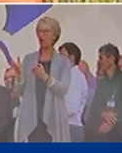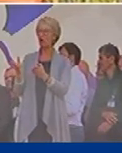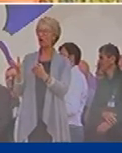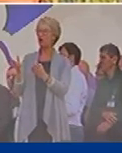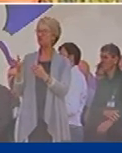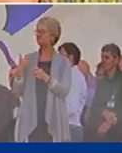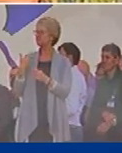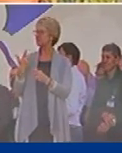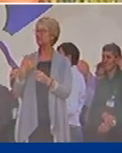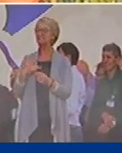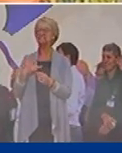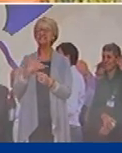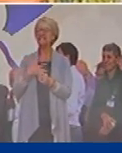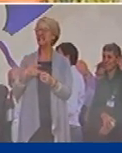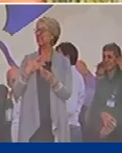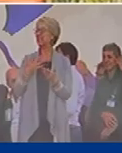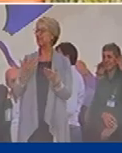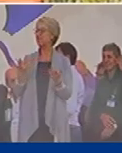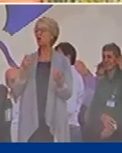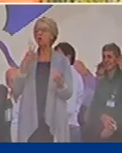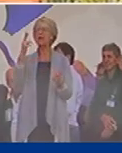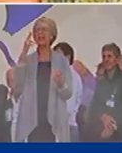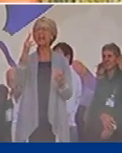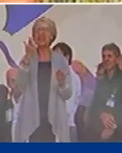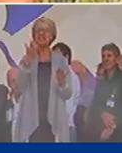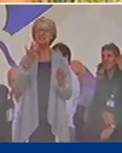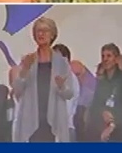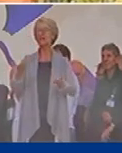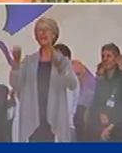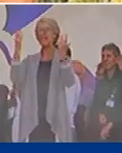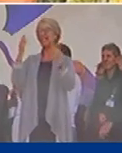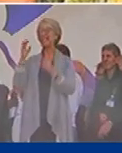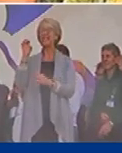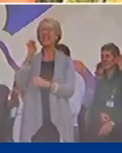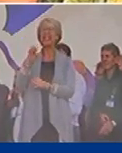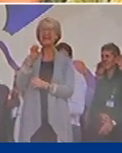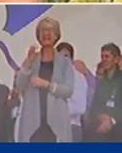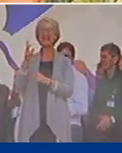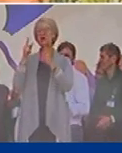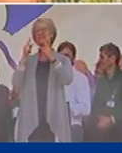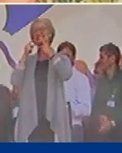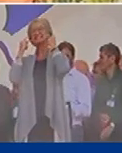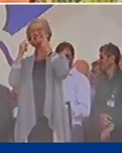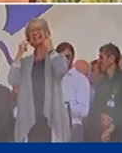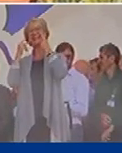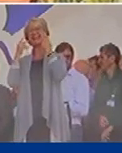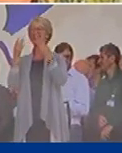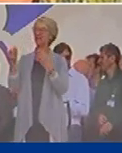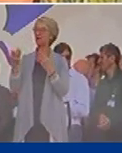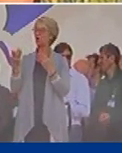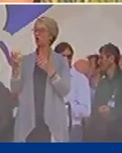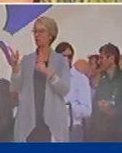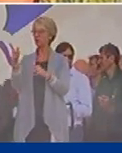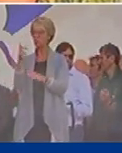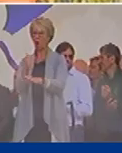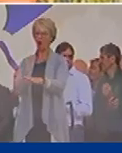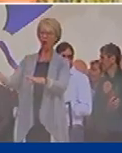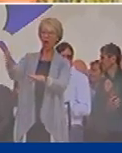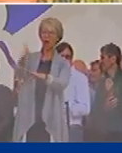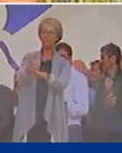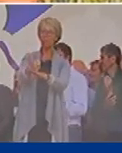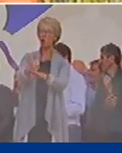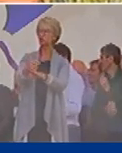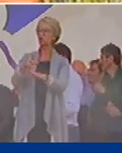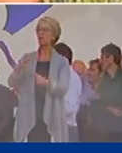un schifo gli infami come Renzi che dicono "Enrico, stai sereno" mentre già si vedevano al suo posto a Palazzo Chigggi?